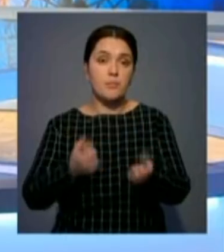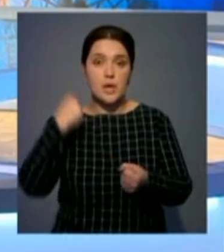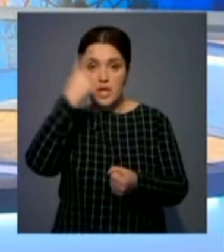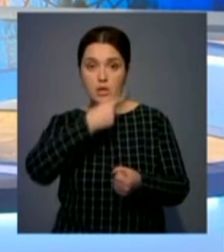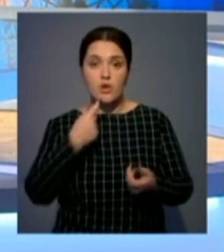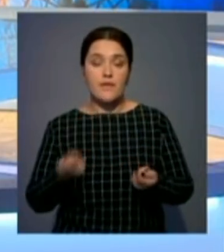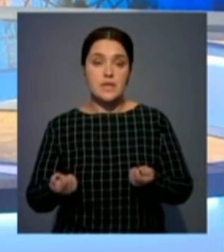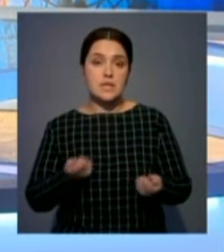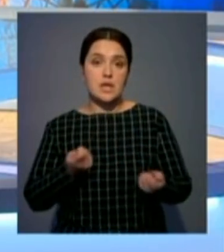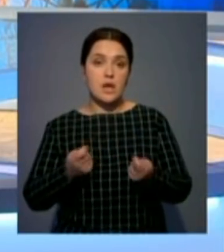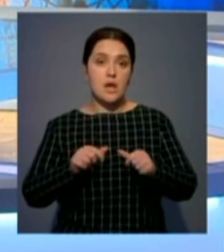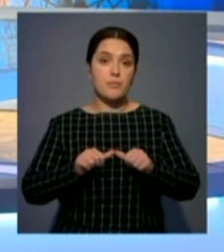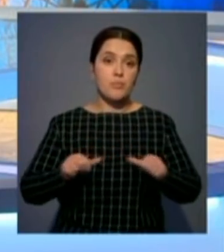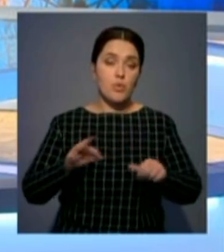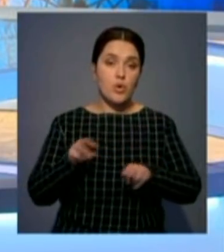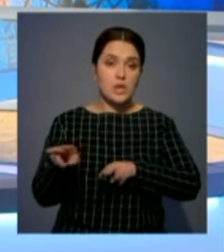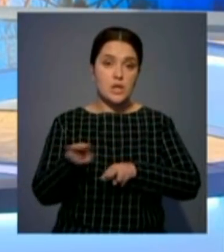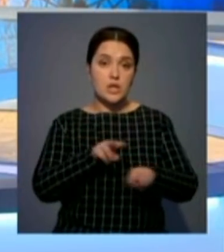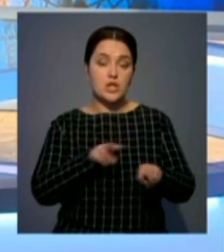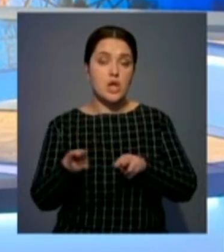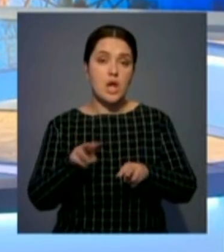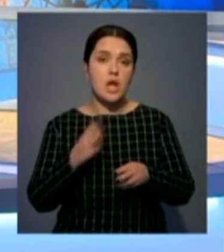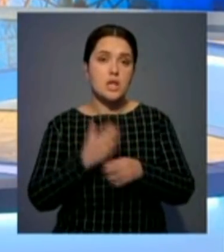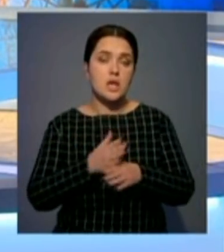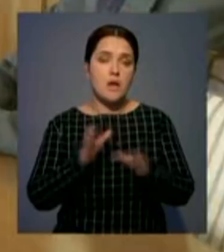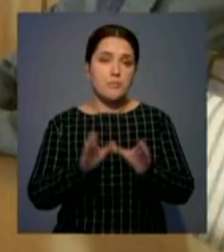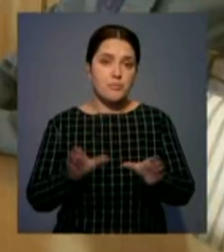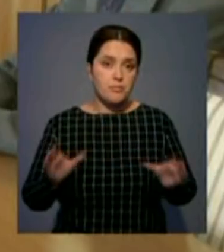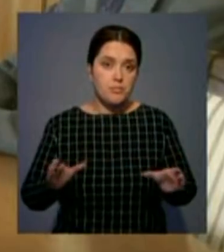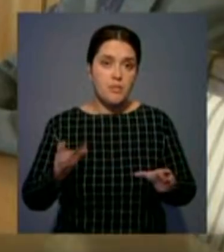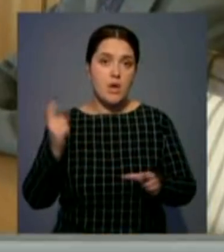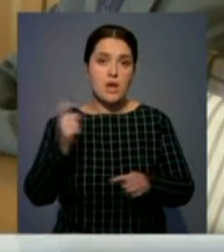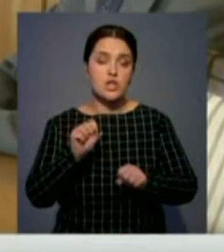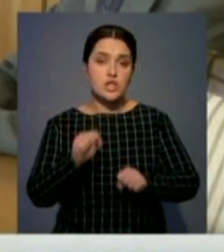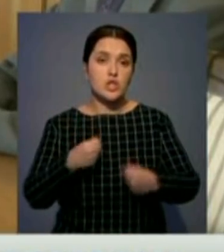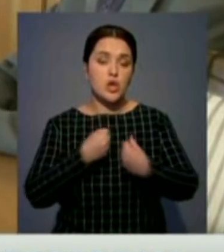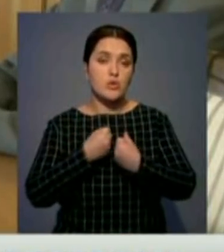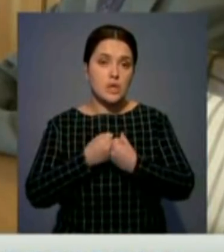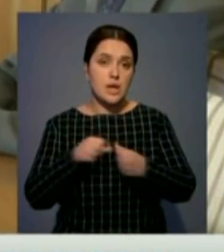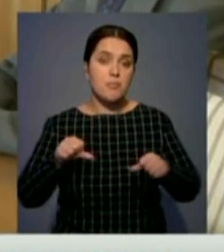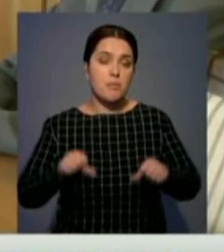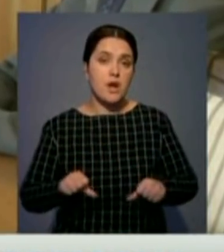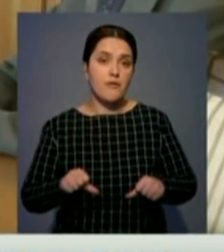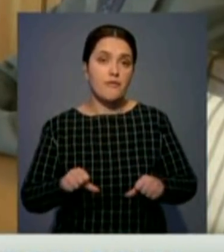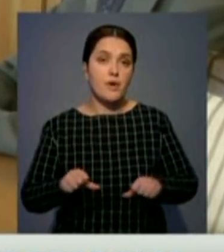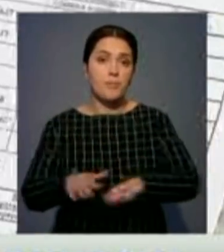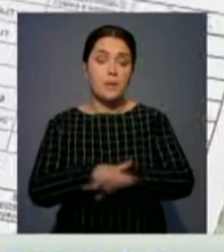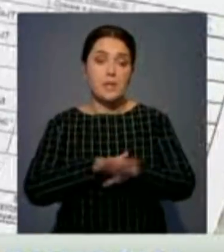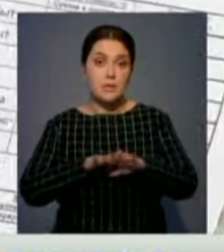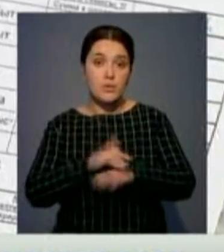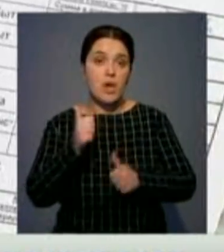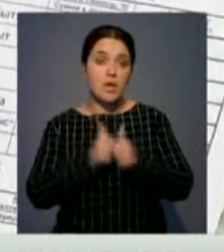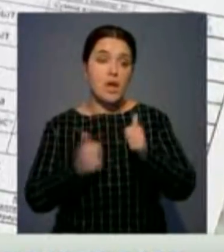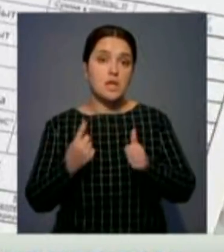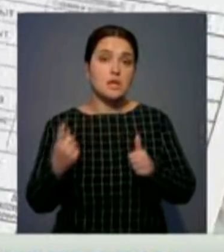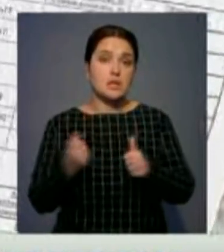лично руководитель департамента комитета по регулированию естественных монополий, защите конкуренции и прав потребителей. Встречи проходят каждую